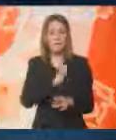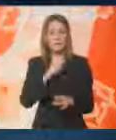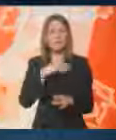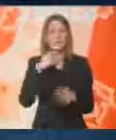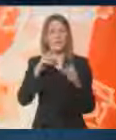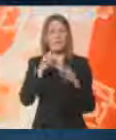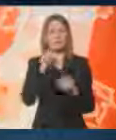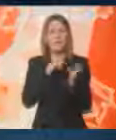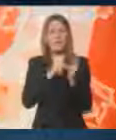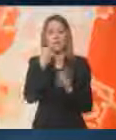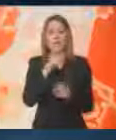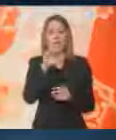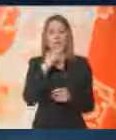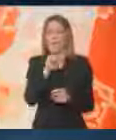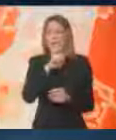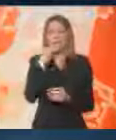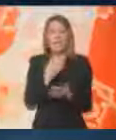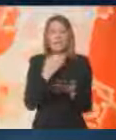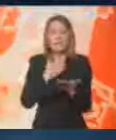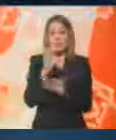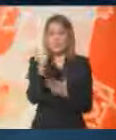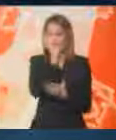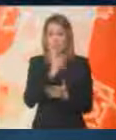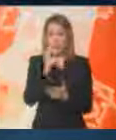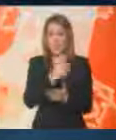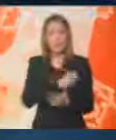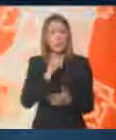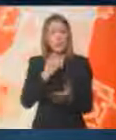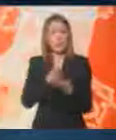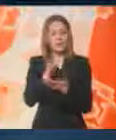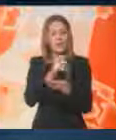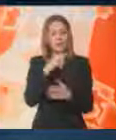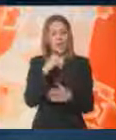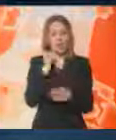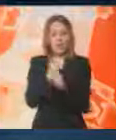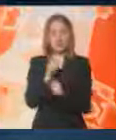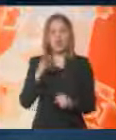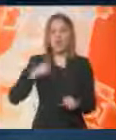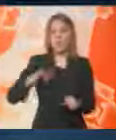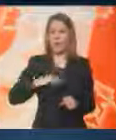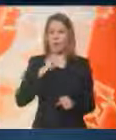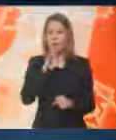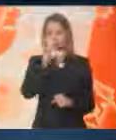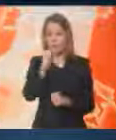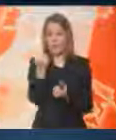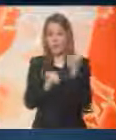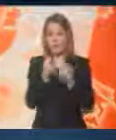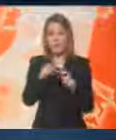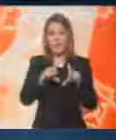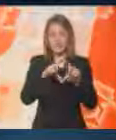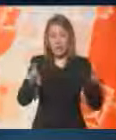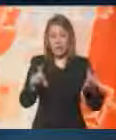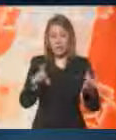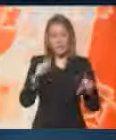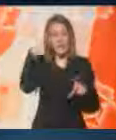Gračanice nije zabeležen ni jedan slučaj. Policijski službenici su u obavezi da svako primećeno vozilo sa takvim tablicama